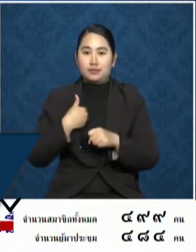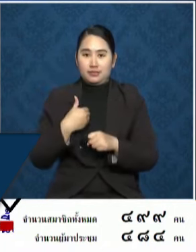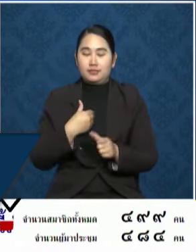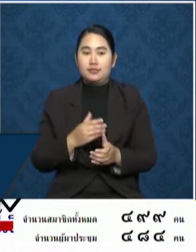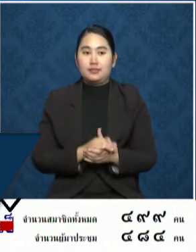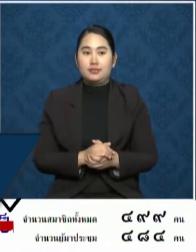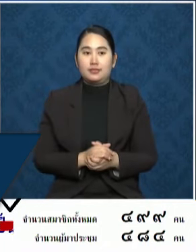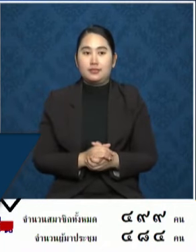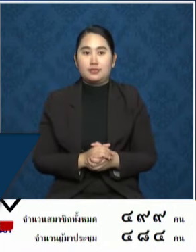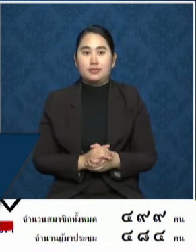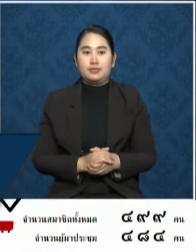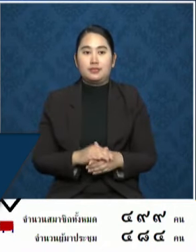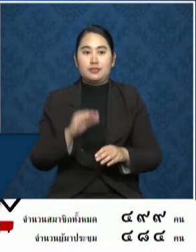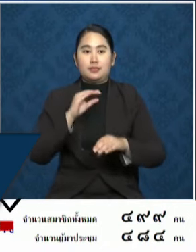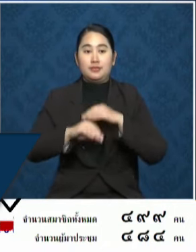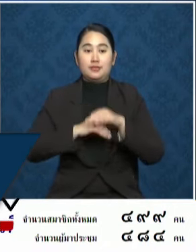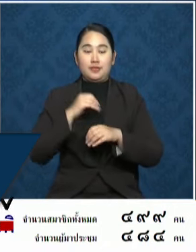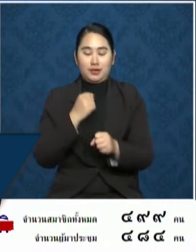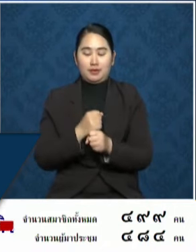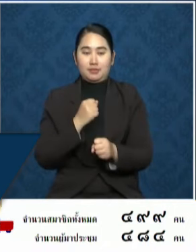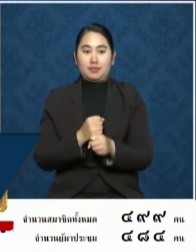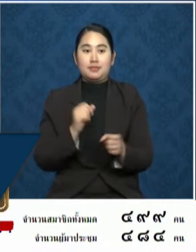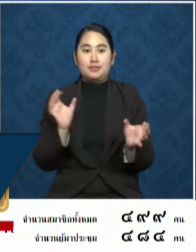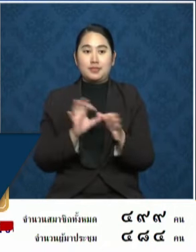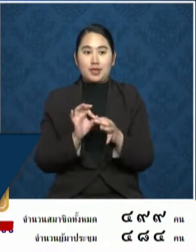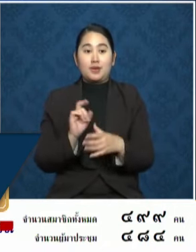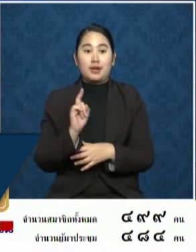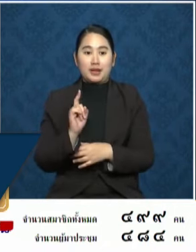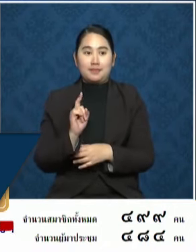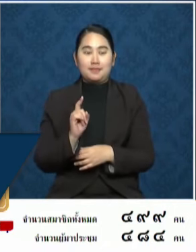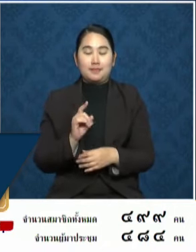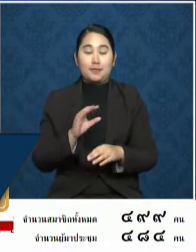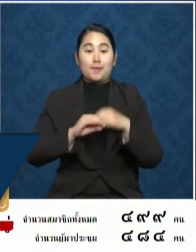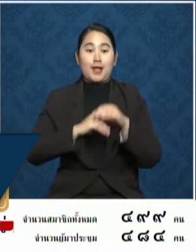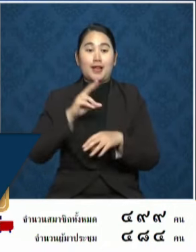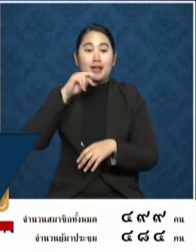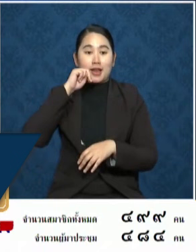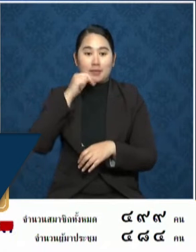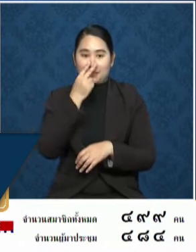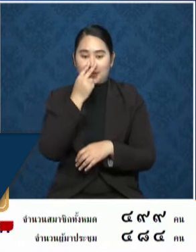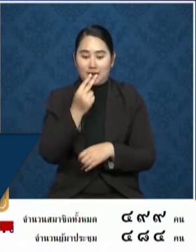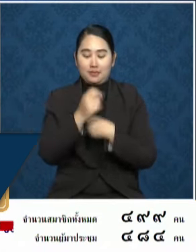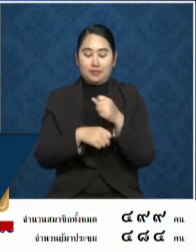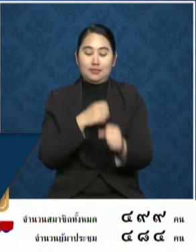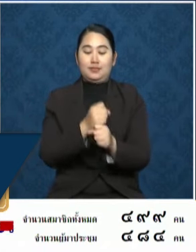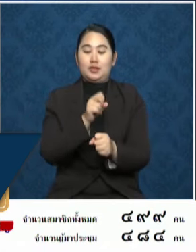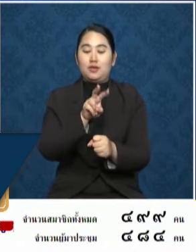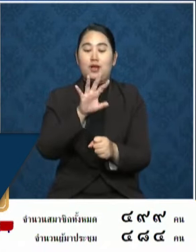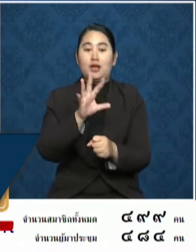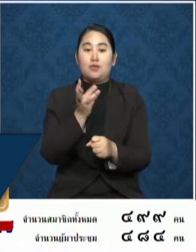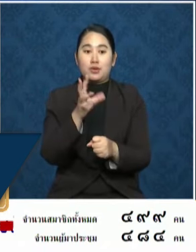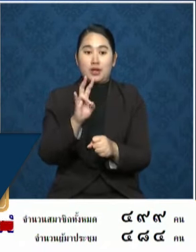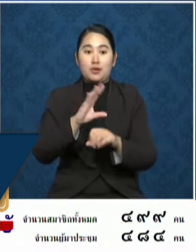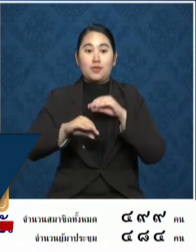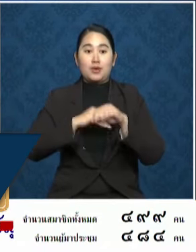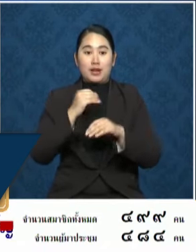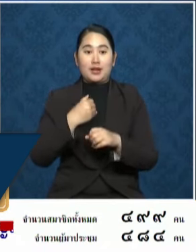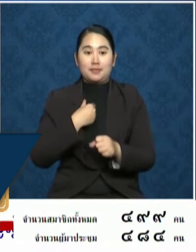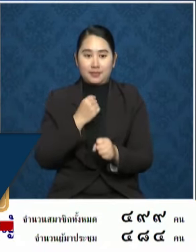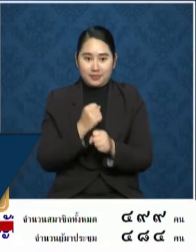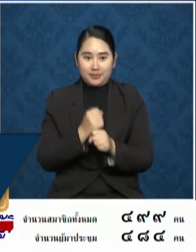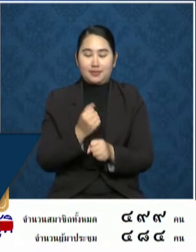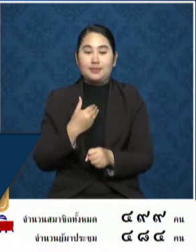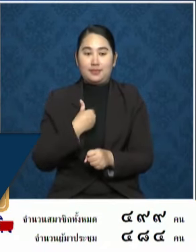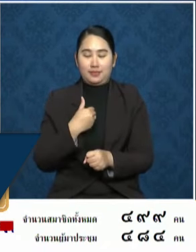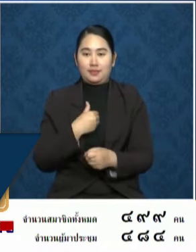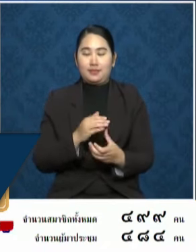ในเรื่องของการทำโครงการขนาดใหญ่ว่าด้วยเรื่องัเวที่วันนี้เห็นอยู่ในงบประมาณปี 67ครับ